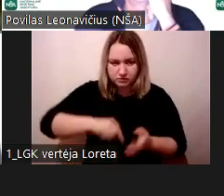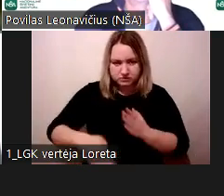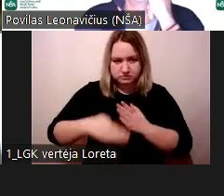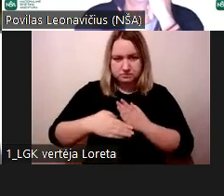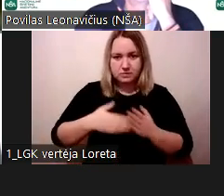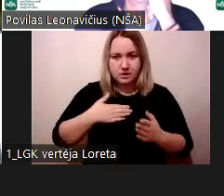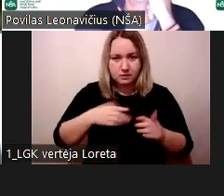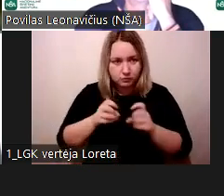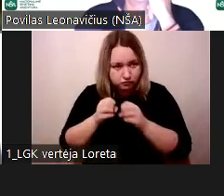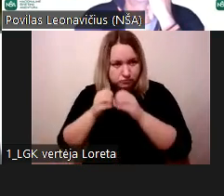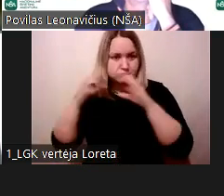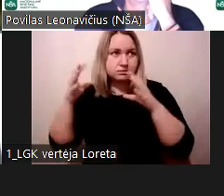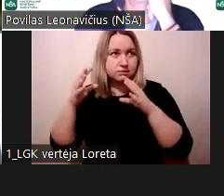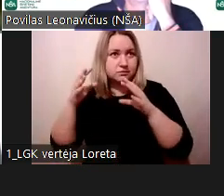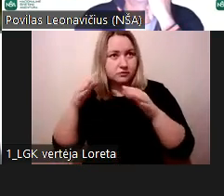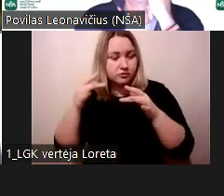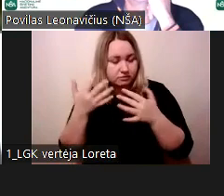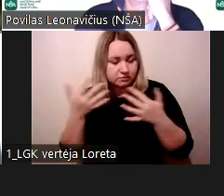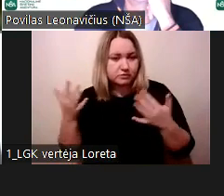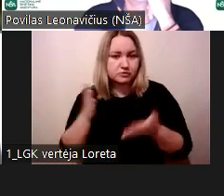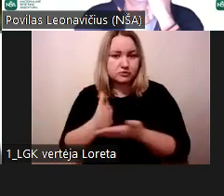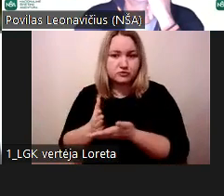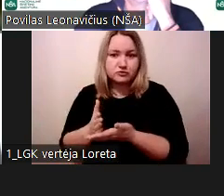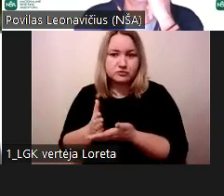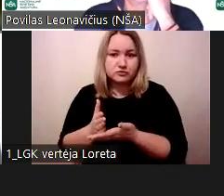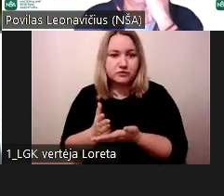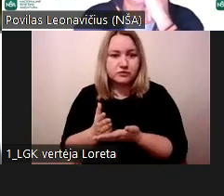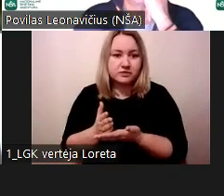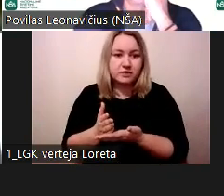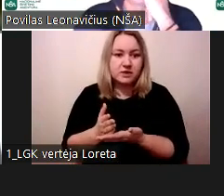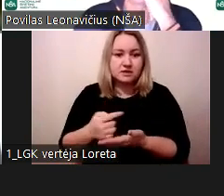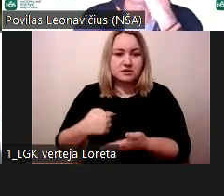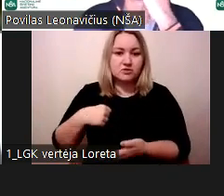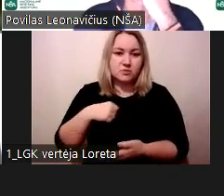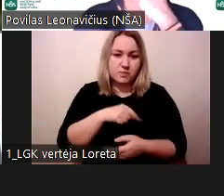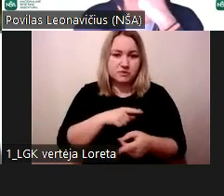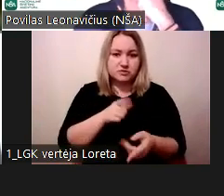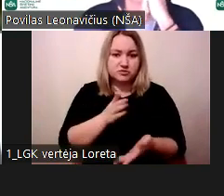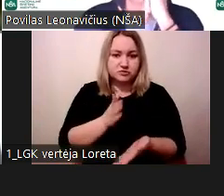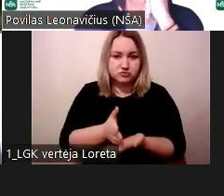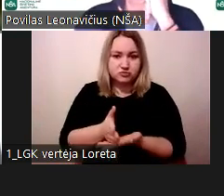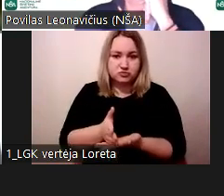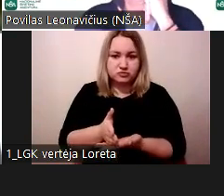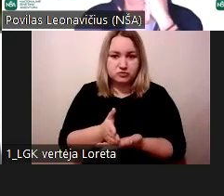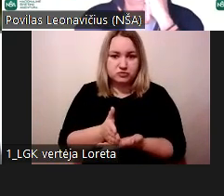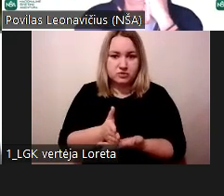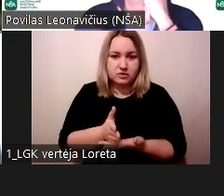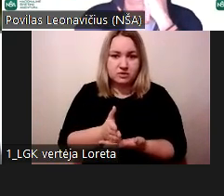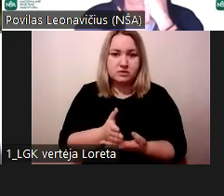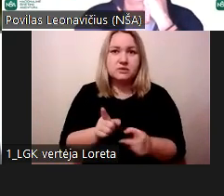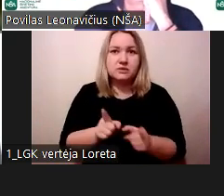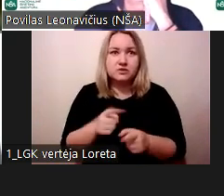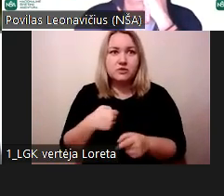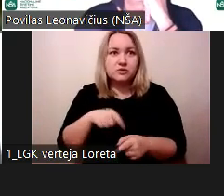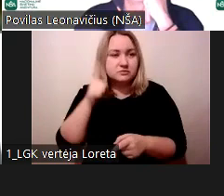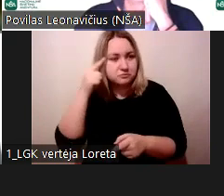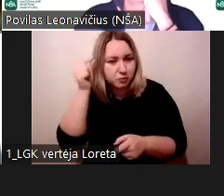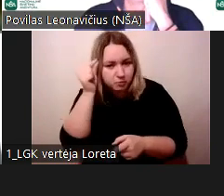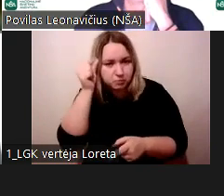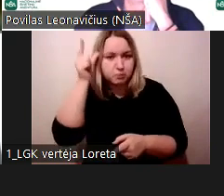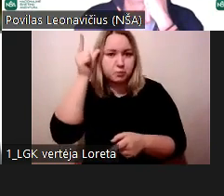praplėtė mūsų akiratį. Ir aš pats dabar esu žymiai daugiau